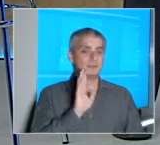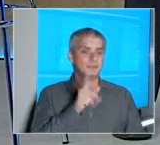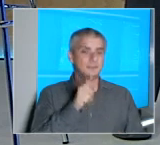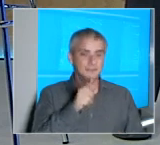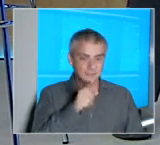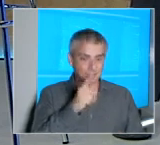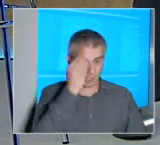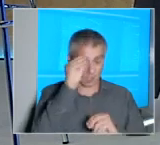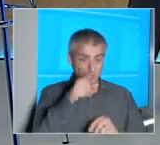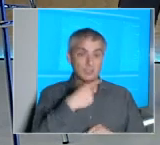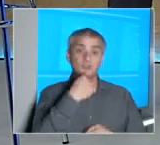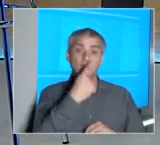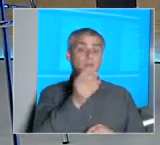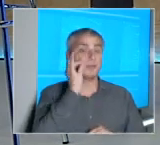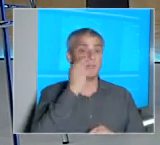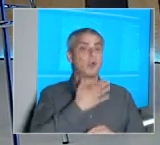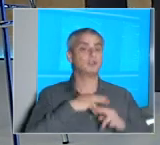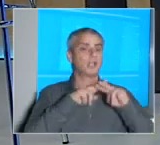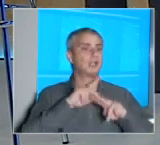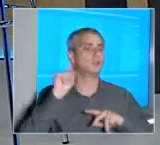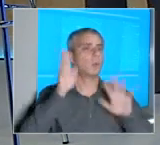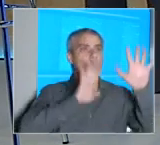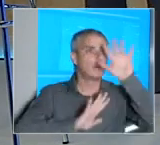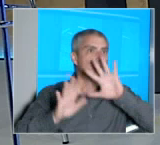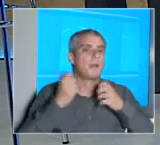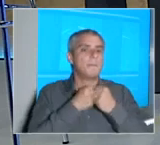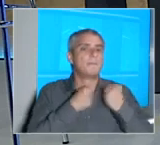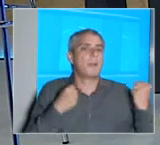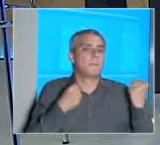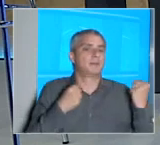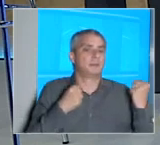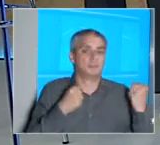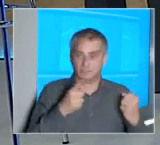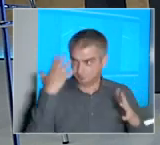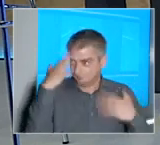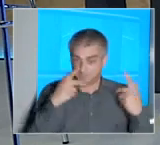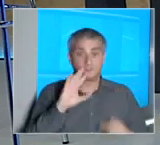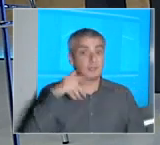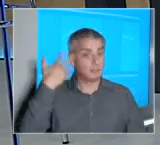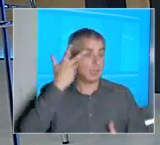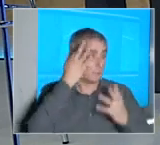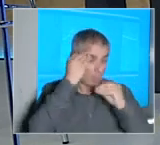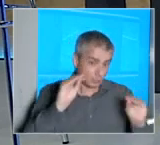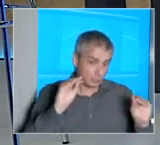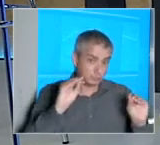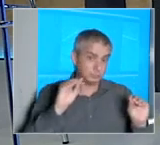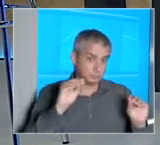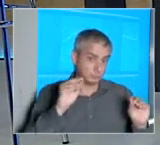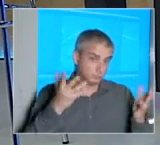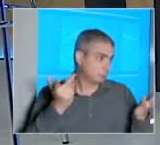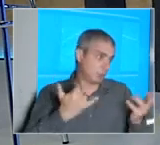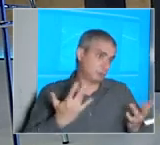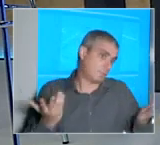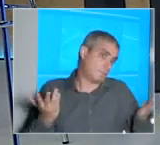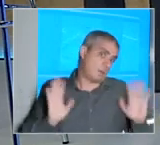שרון, זה הודעה שאומרת שברק רוצה להשאיר את כולם בעלתה. כן, אתה אומר, הוא מבלבל אותה. אם יהיה מה להודיע... זאת אומרת, כרגע